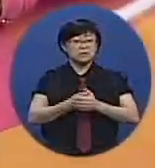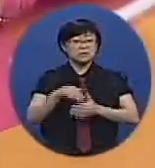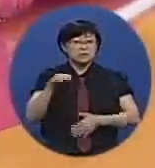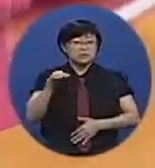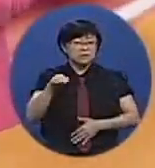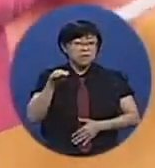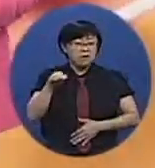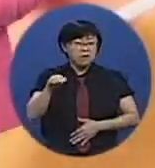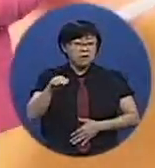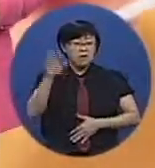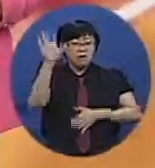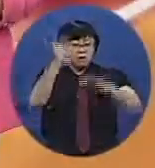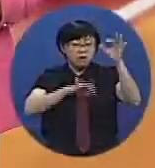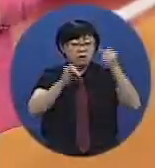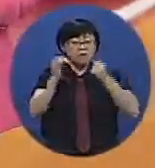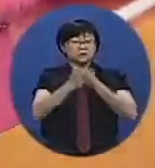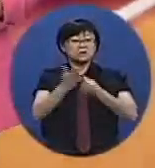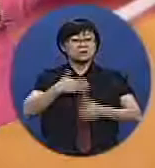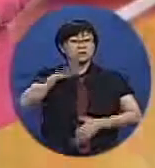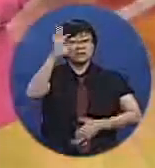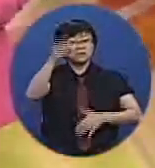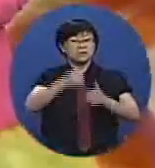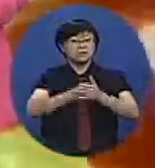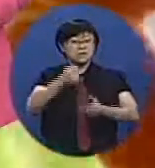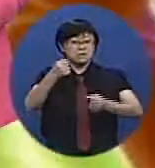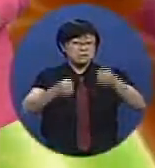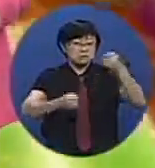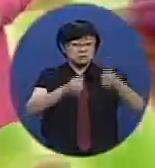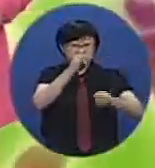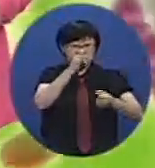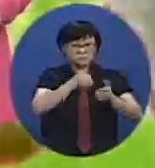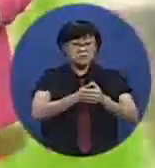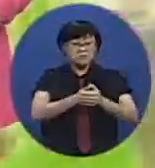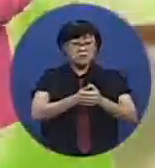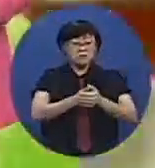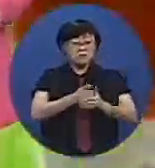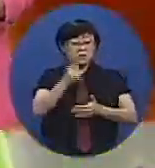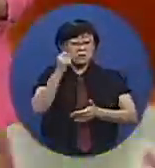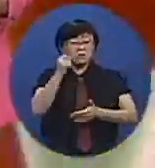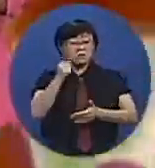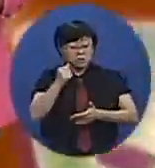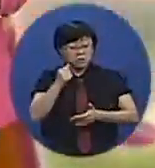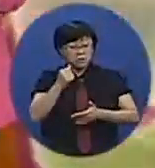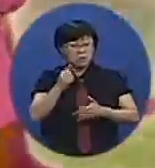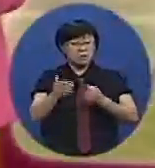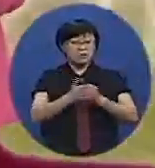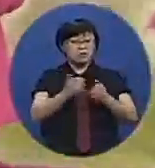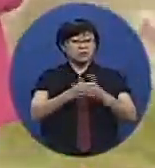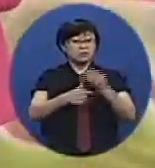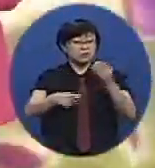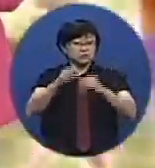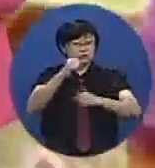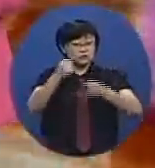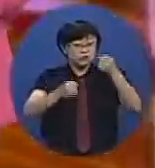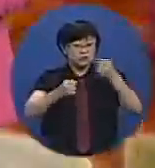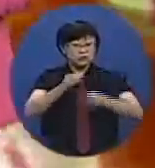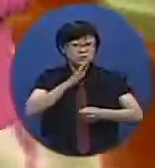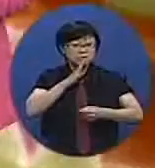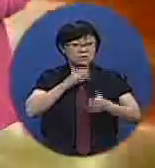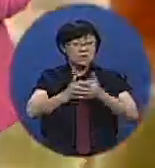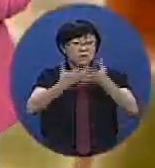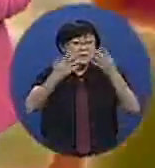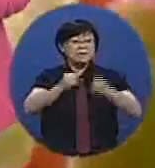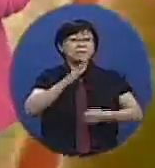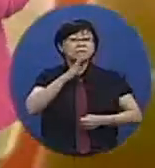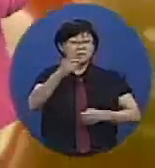한 대 사고가 났더라고요. 근데 제가 볼 때 저도 운전을 하니까 졸음 운전 같은데 혹시 지금 추석에 이제 운전하시는 분들이